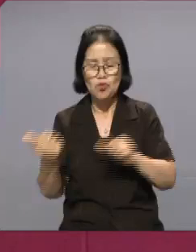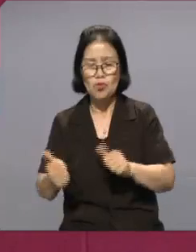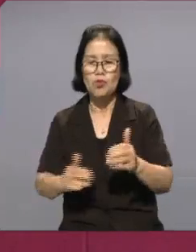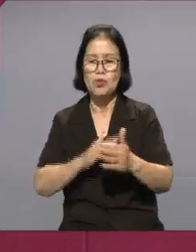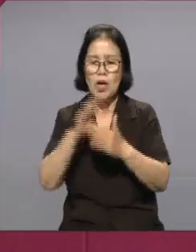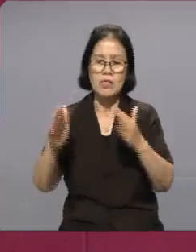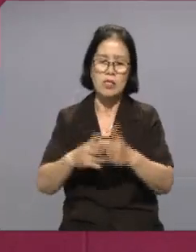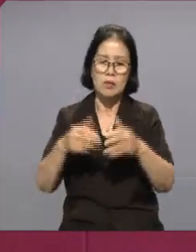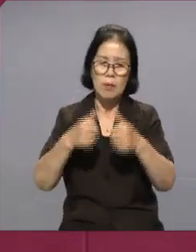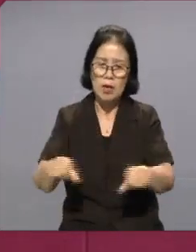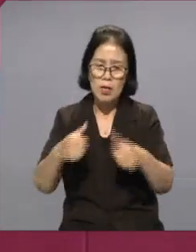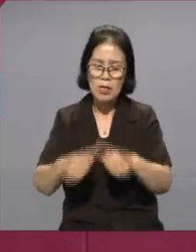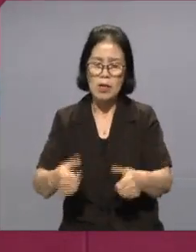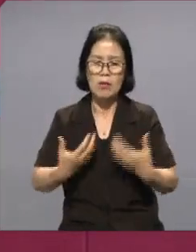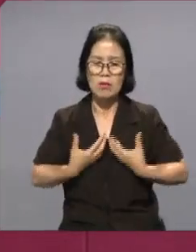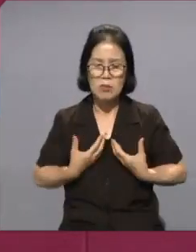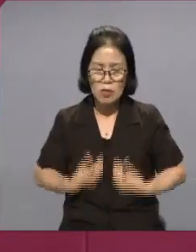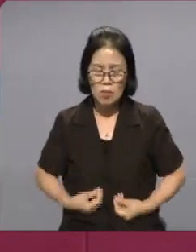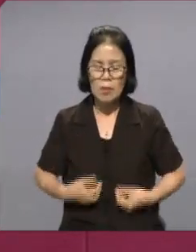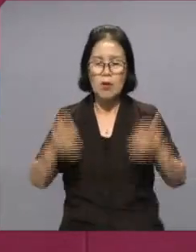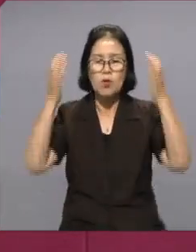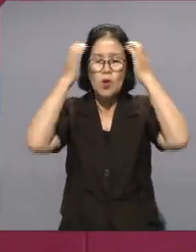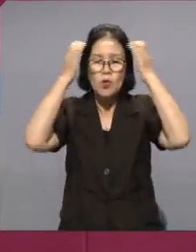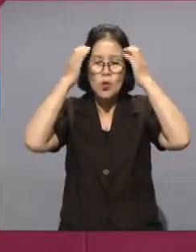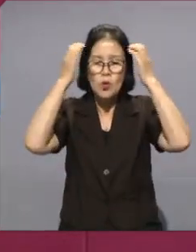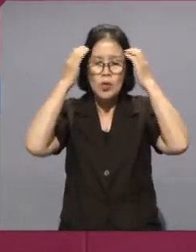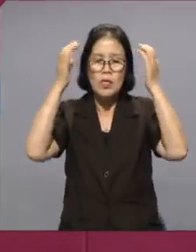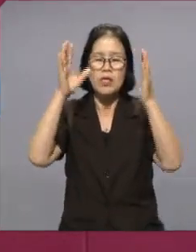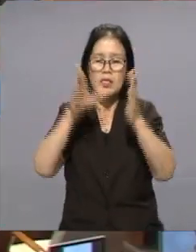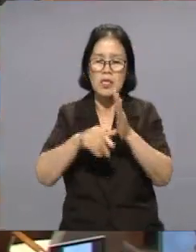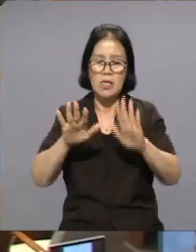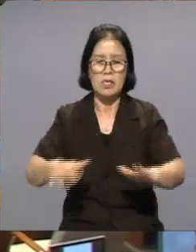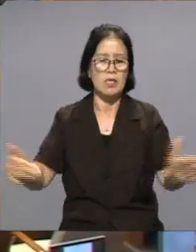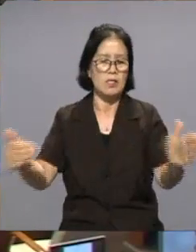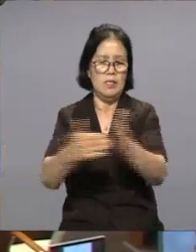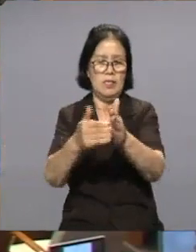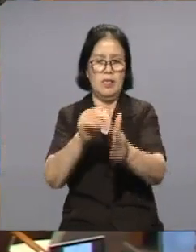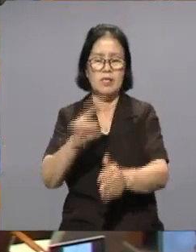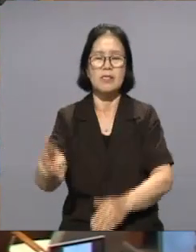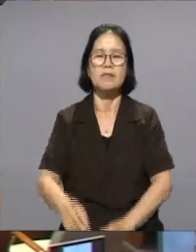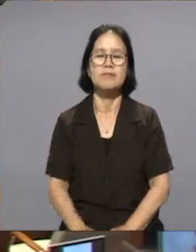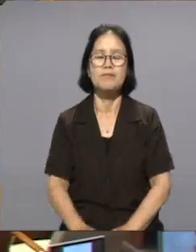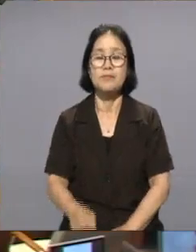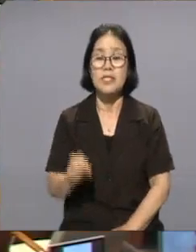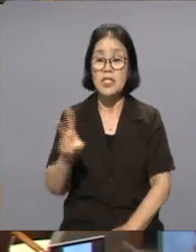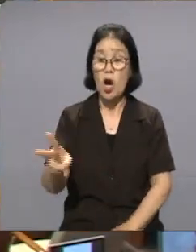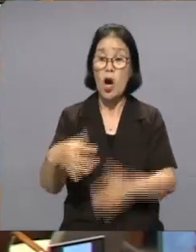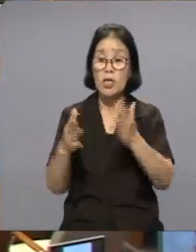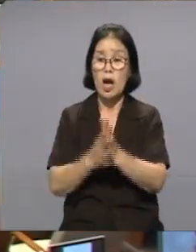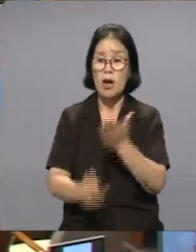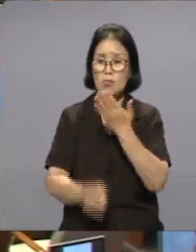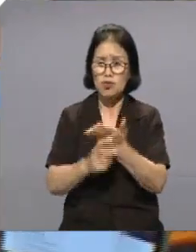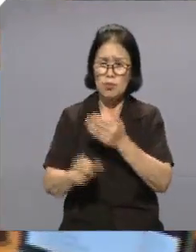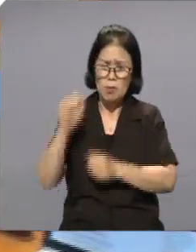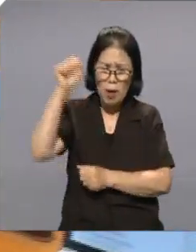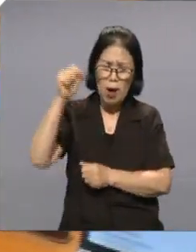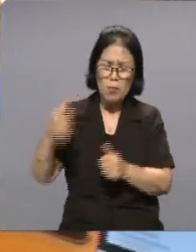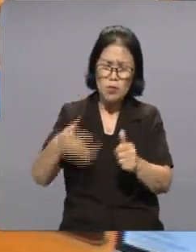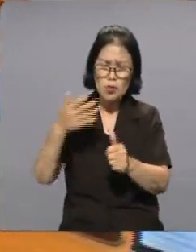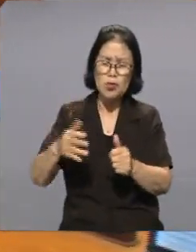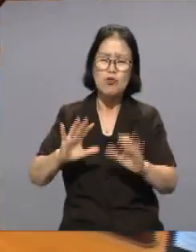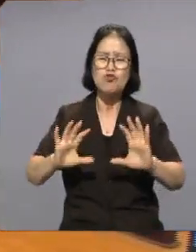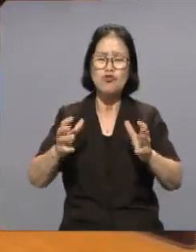가정이 파괴되는 절망과 고통의 시대를 이제는 끝내야 합니다 여당은 불법 파업을 조장해